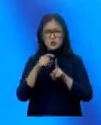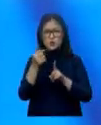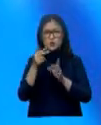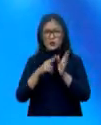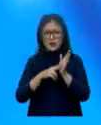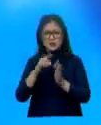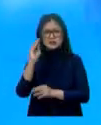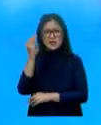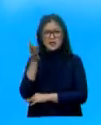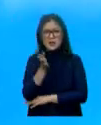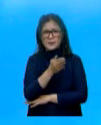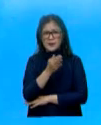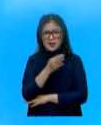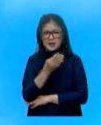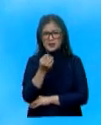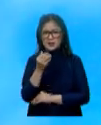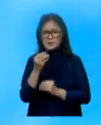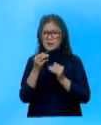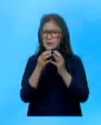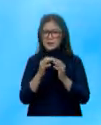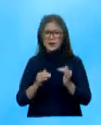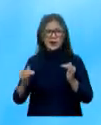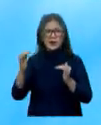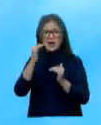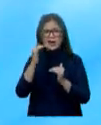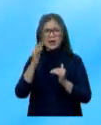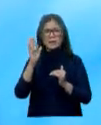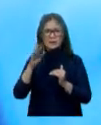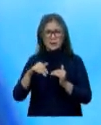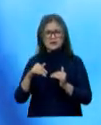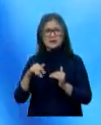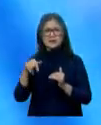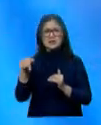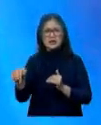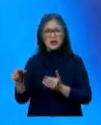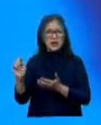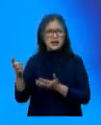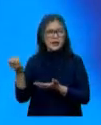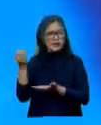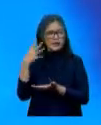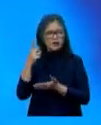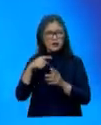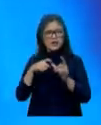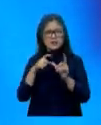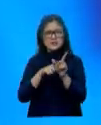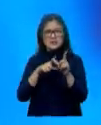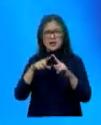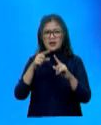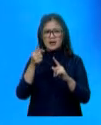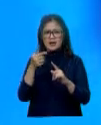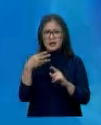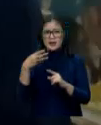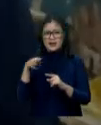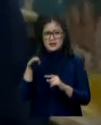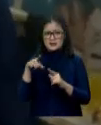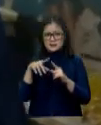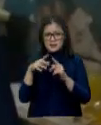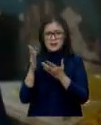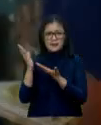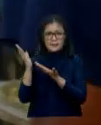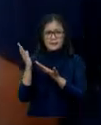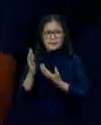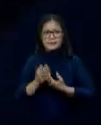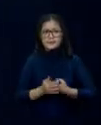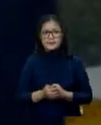dan ayam masih tinggi dan membuat resah masyarakat Berikut laporan Syahreza zanski dan Eri Nugraha I pemirsa